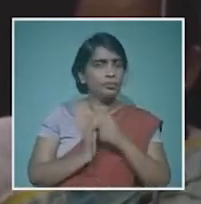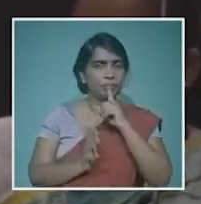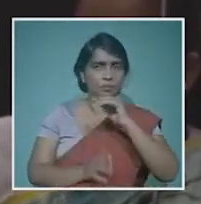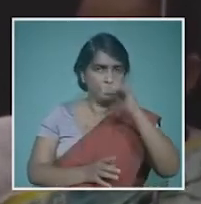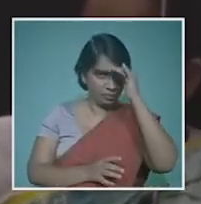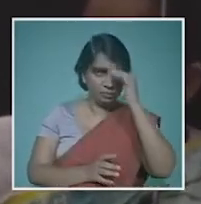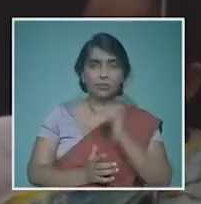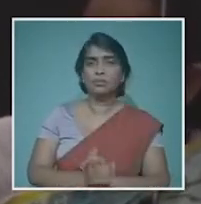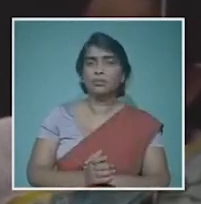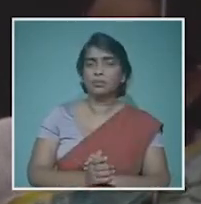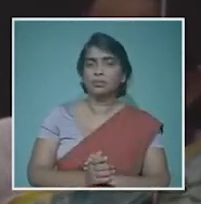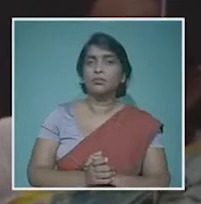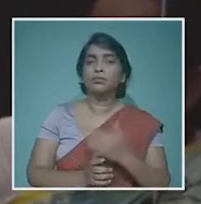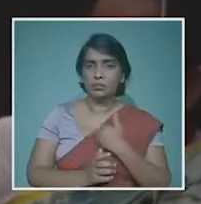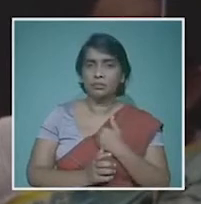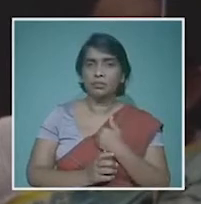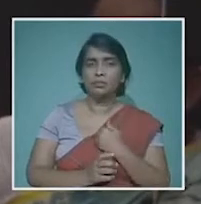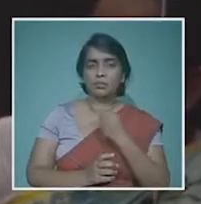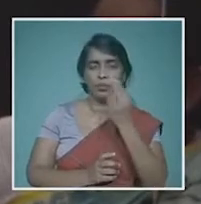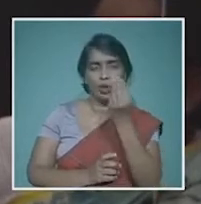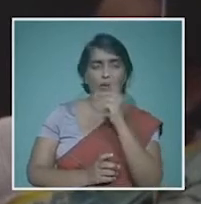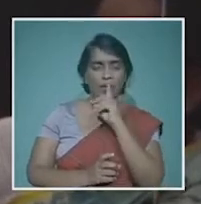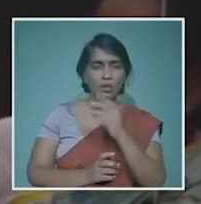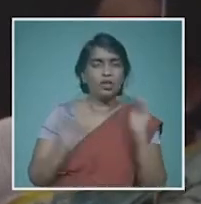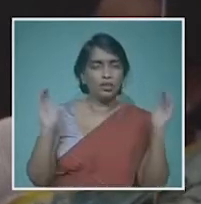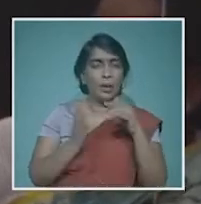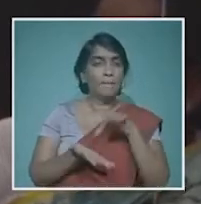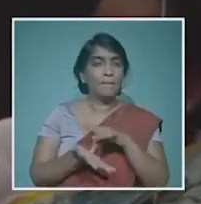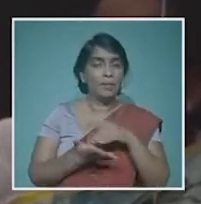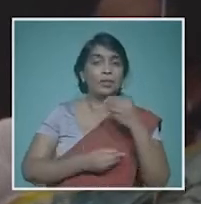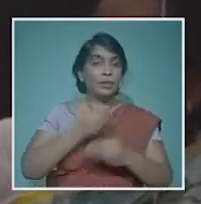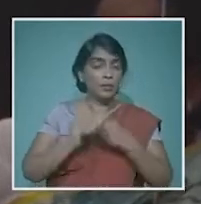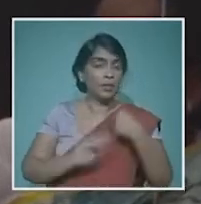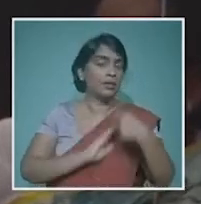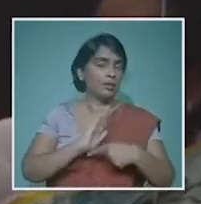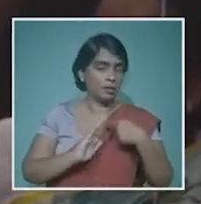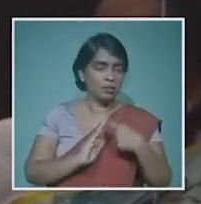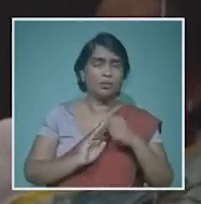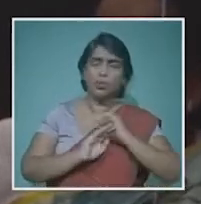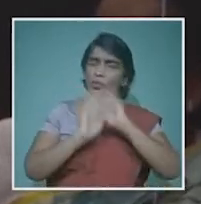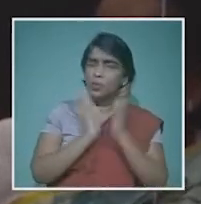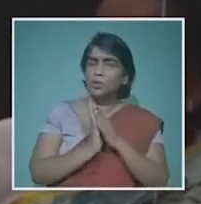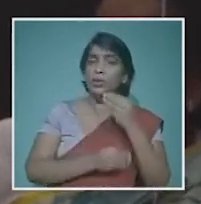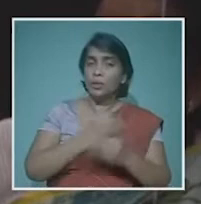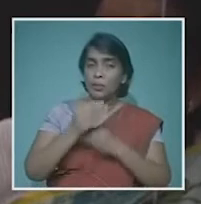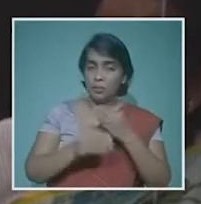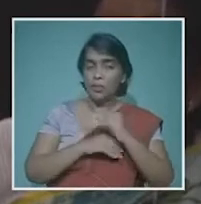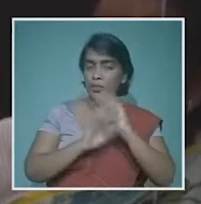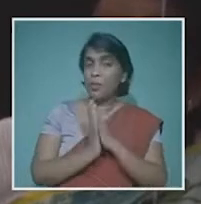කතානායකතුමනි, මම පොඩ්ඩක් කියවන කැමති සුළුවා මධ්‍ය පරිපාලන ව්‍යාපාරිකයන් ලංකාවේ සමස්ත ව්‍යාපාරිකයන්ගේ